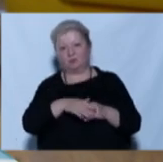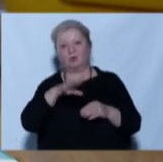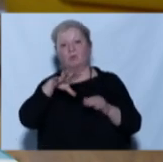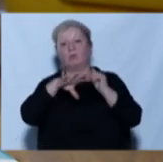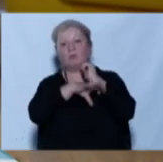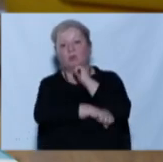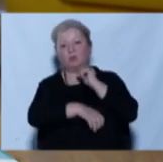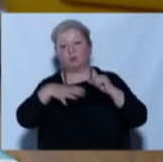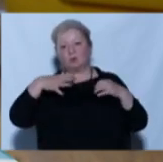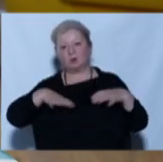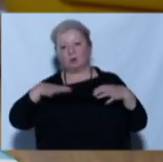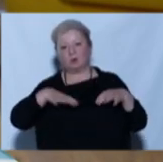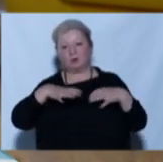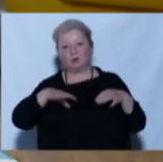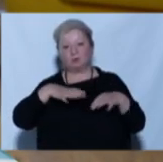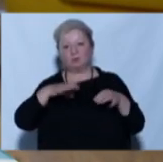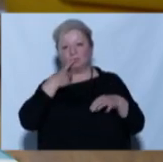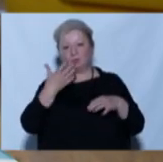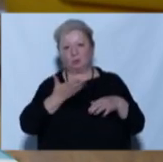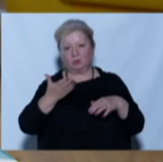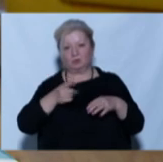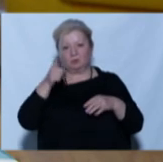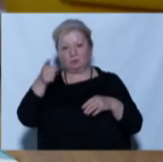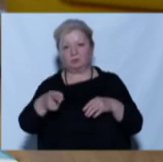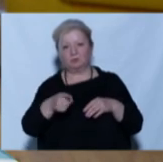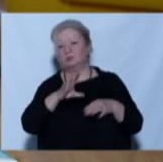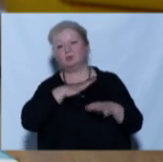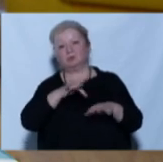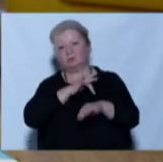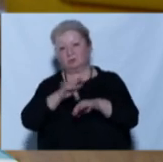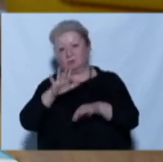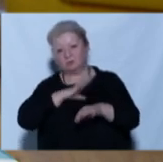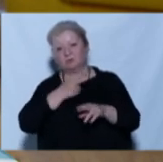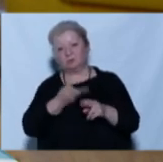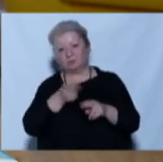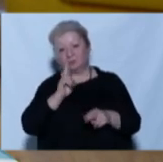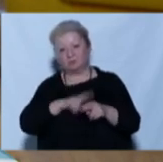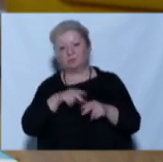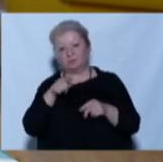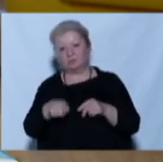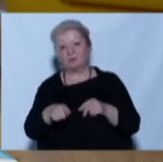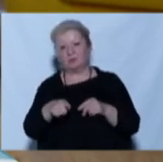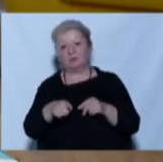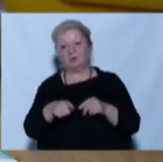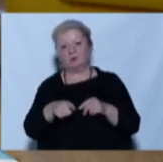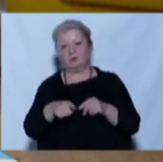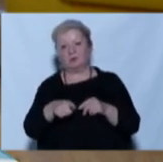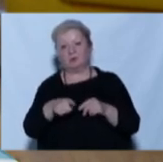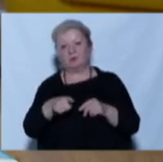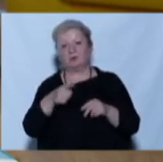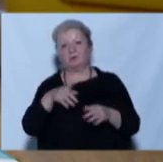ქართული პოლიტიკური ერთეული აფხაზეთის სამთავროც გააუქმა და ფაქტიურად შეიძლება ითქვას, რომ ამით კავკასიის ფაქტიური